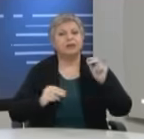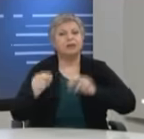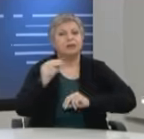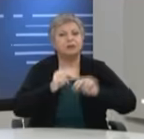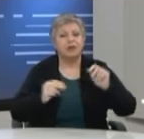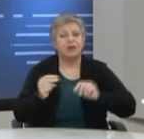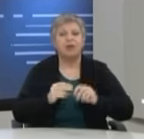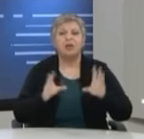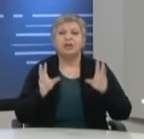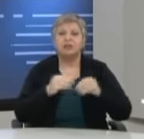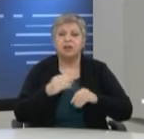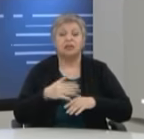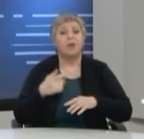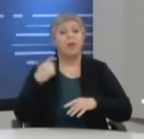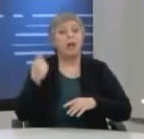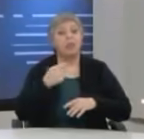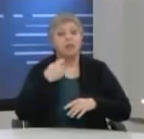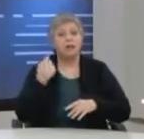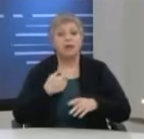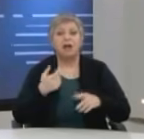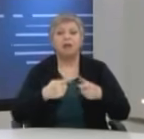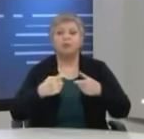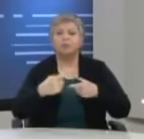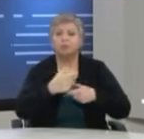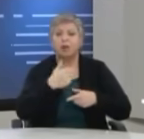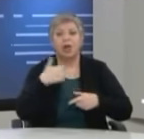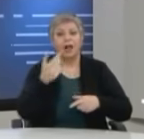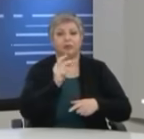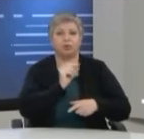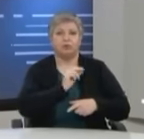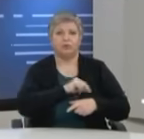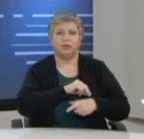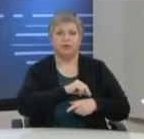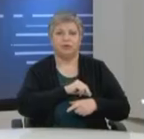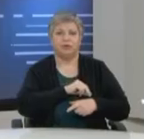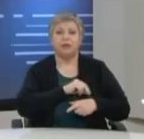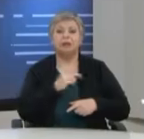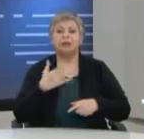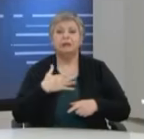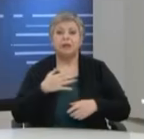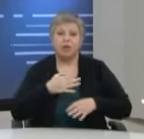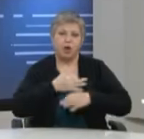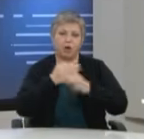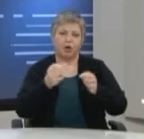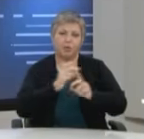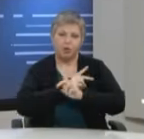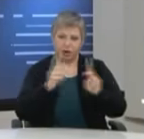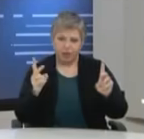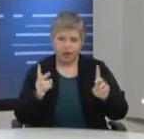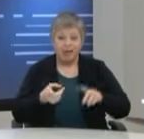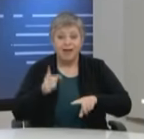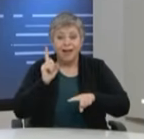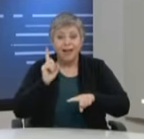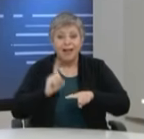εθνικά και τα κοινοτικά συμφέροντα. Με άλλα λόγια, η Ελλάδα θα μπορεί